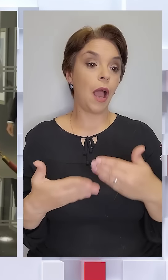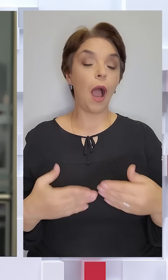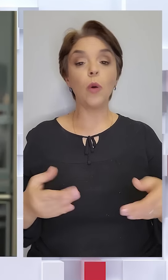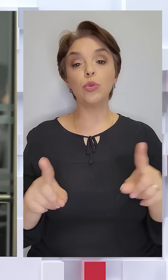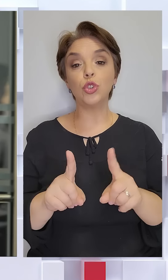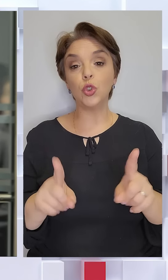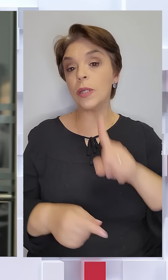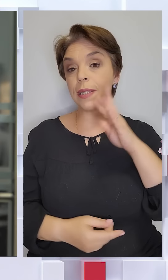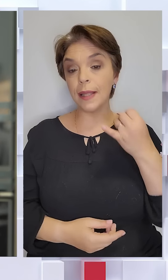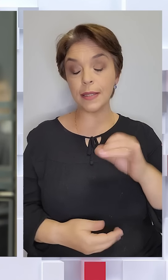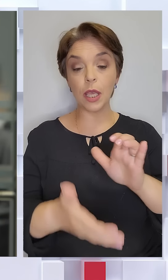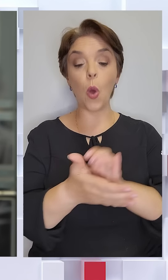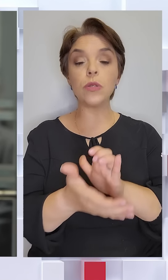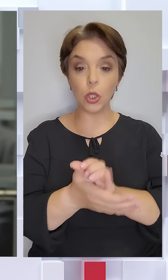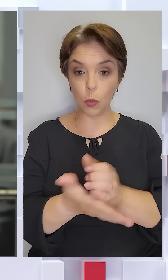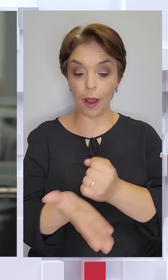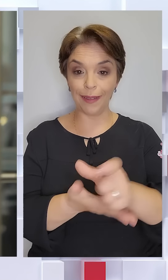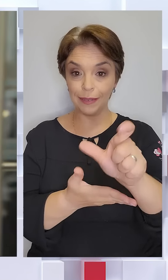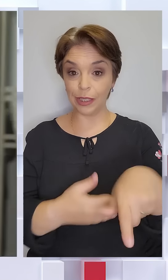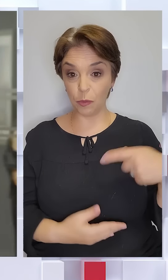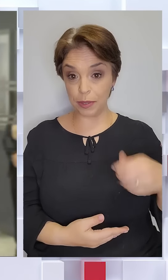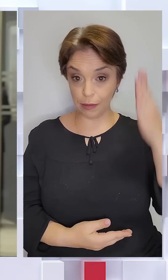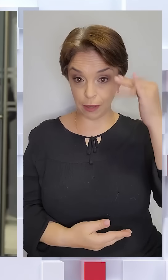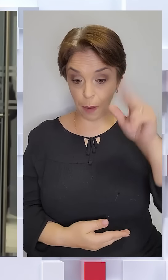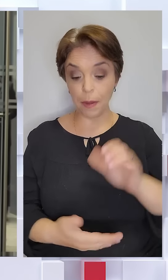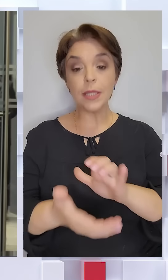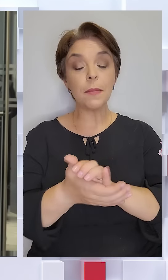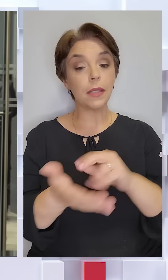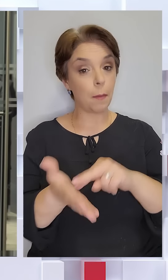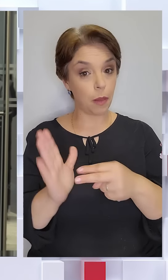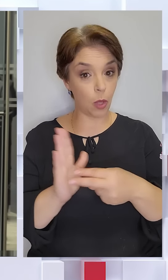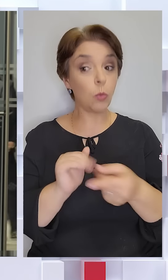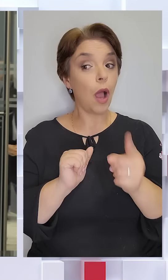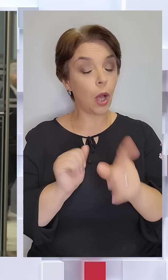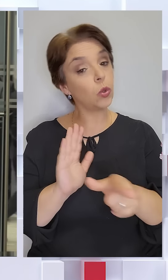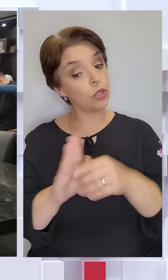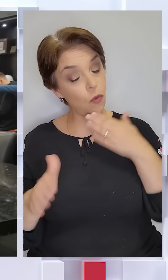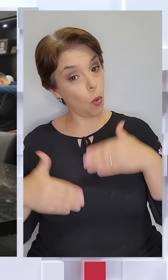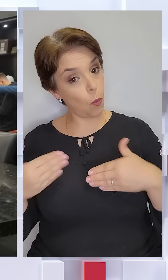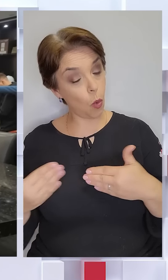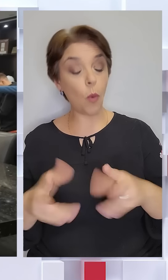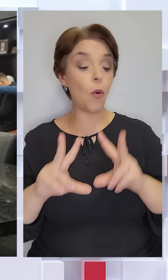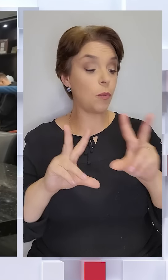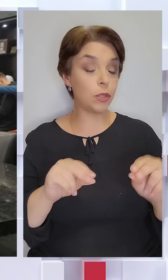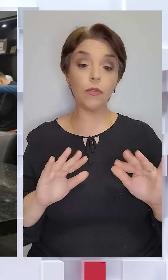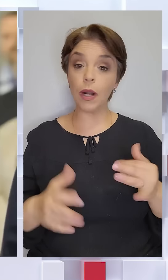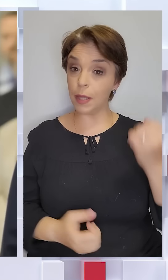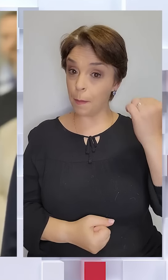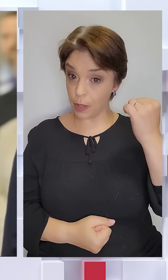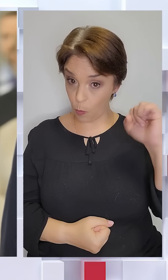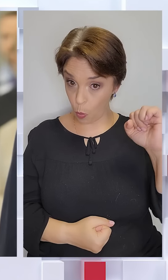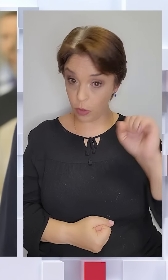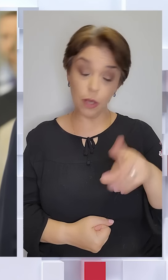що Зеленський ознайомив кандидата в президенти Трампа з мирним планом, а той зі свого боку пообіцяв, що в разі